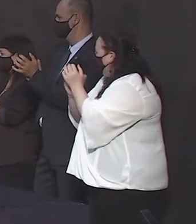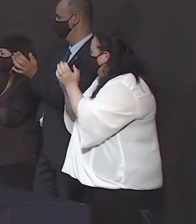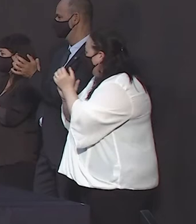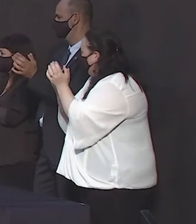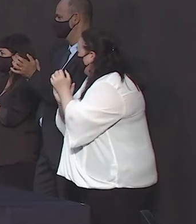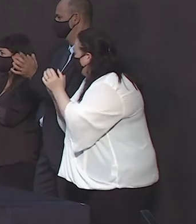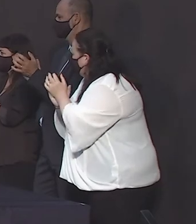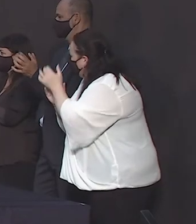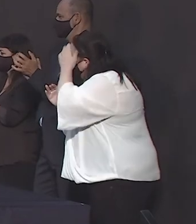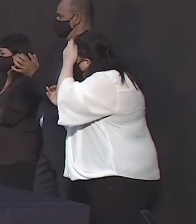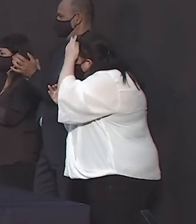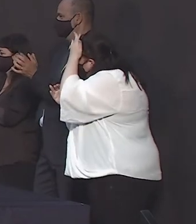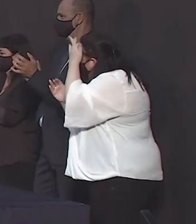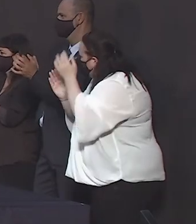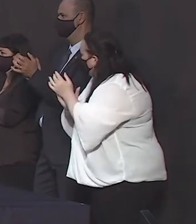Clariso.